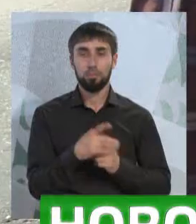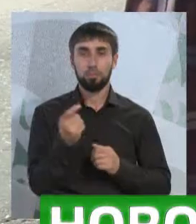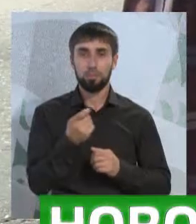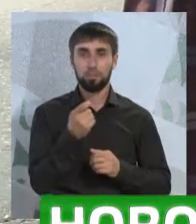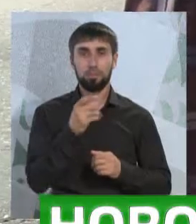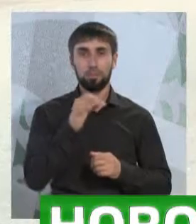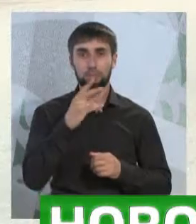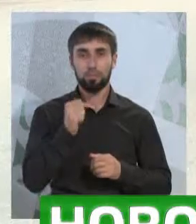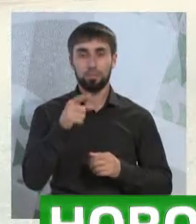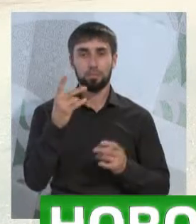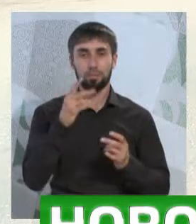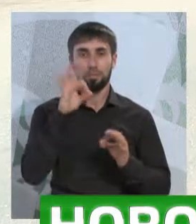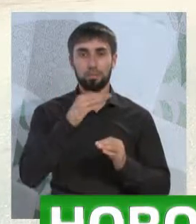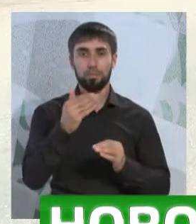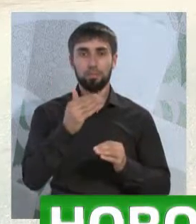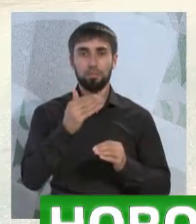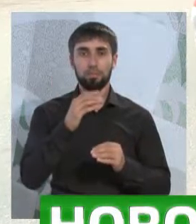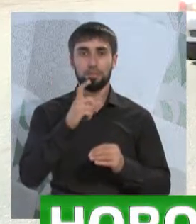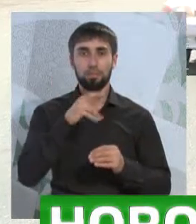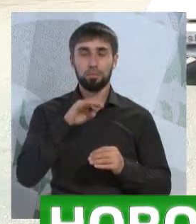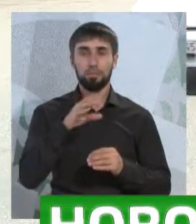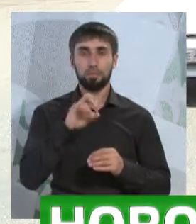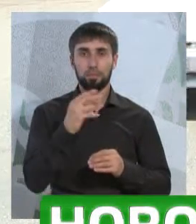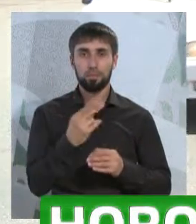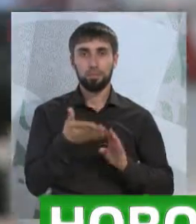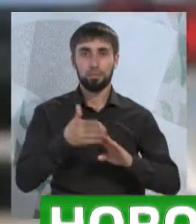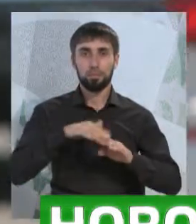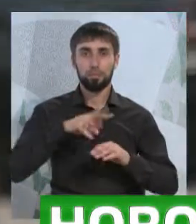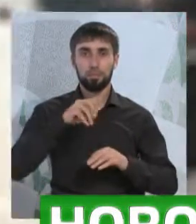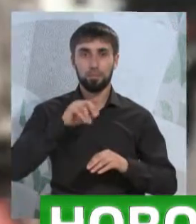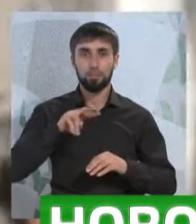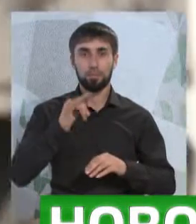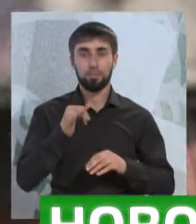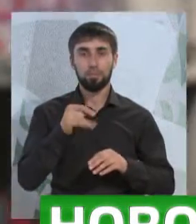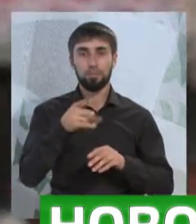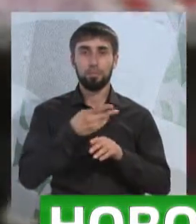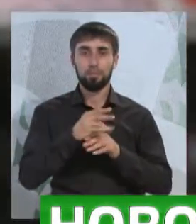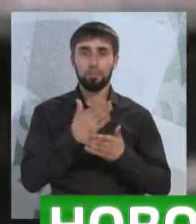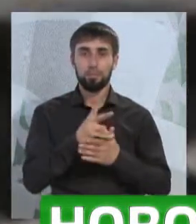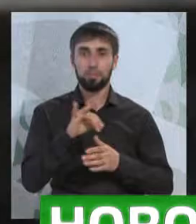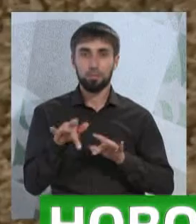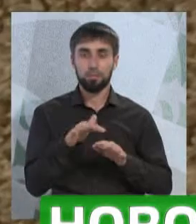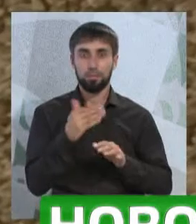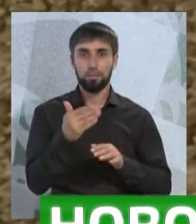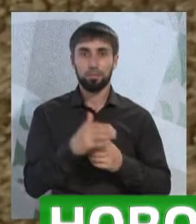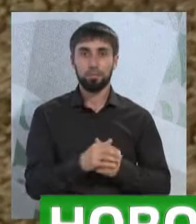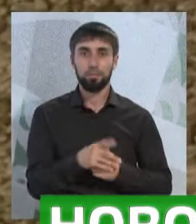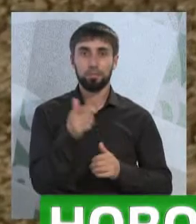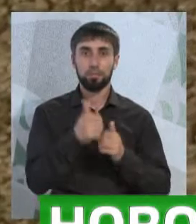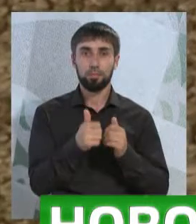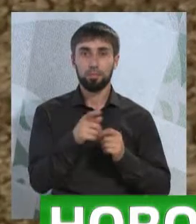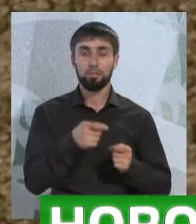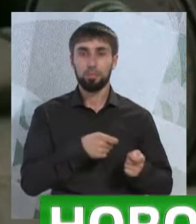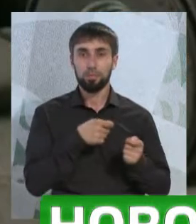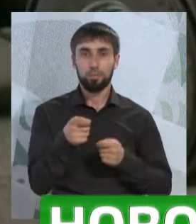быть проверены на содержание токсичного элемента – свинца, тяжелых металлов, наличие вредителей. Транспортирующие компании и частные